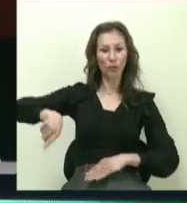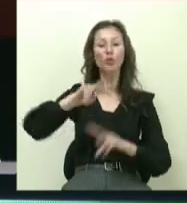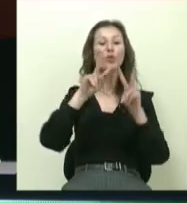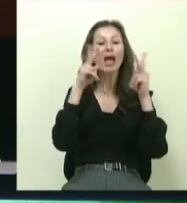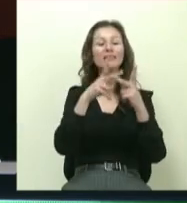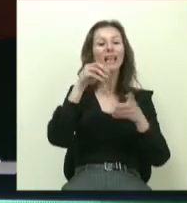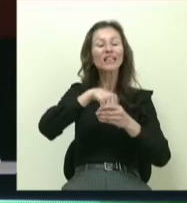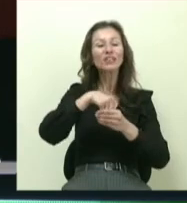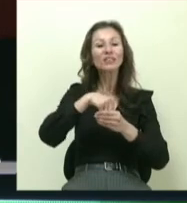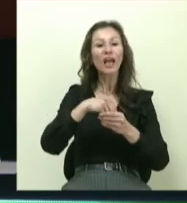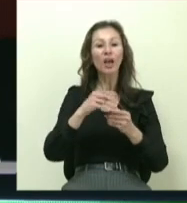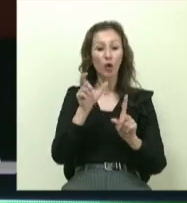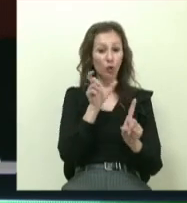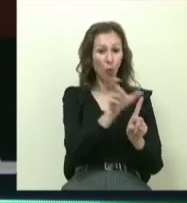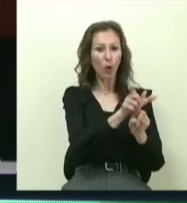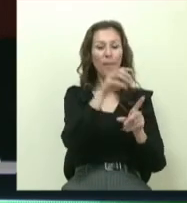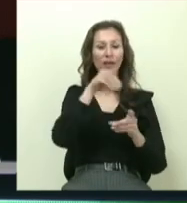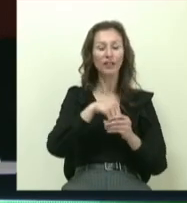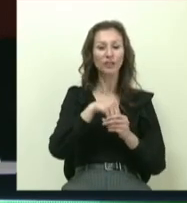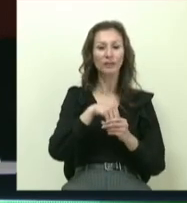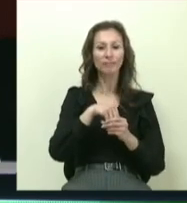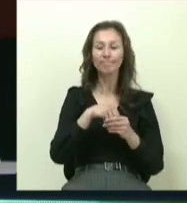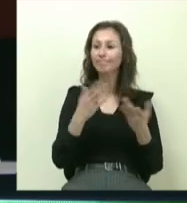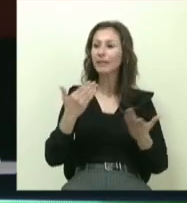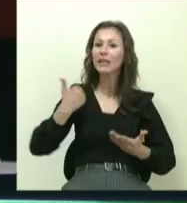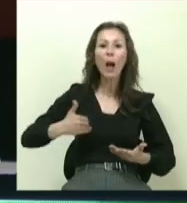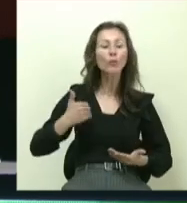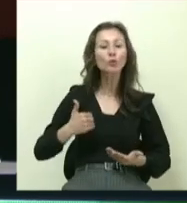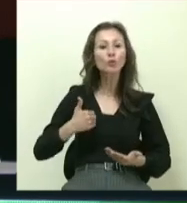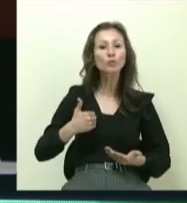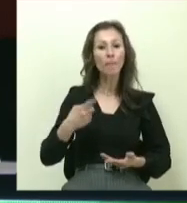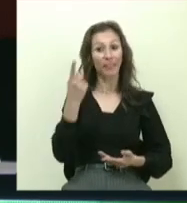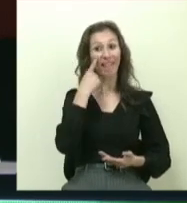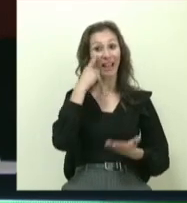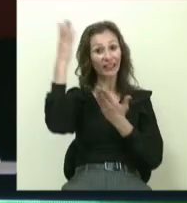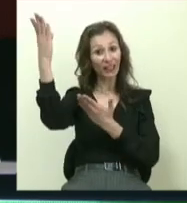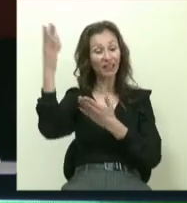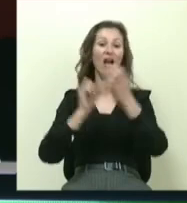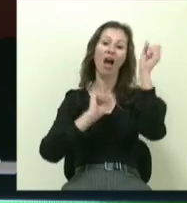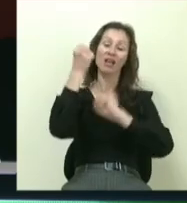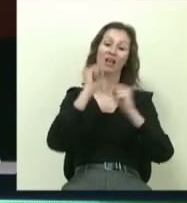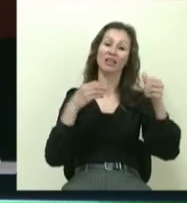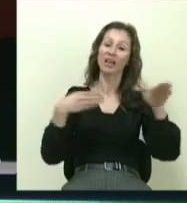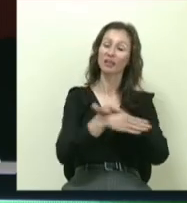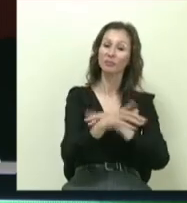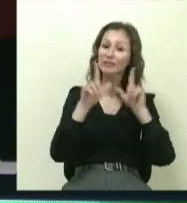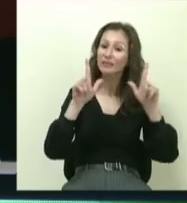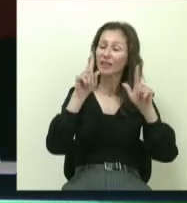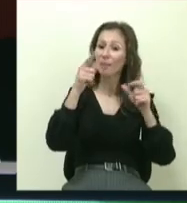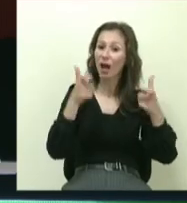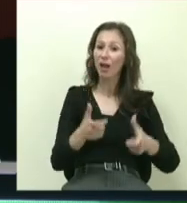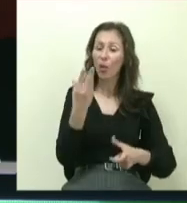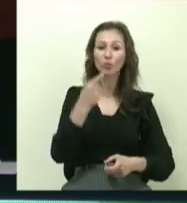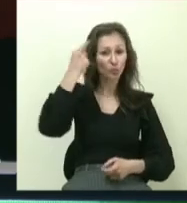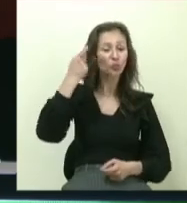ölçekteki tüketicilerini korumak için kamunun devletin harekete geçmesinin gereken bir alan